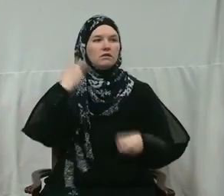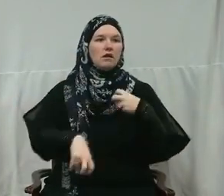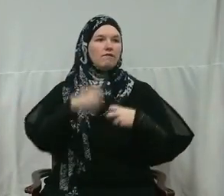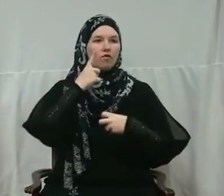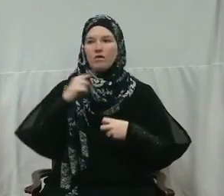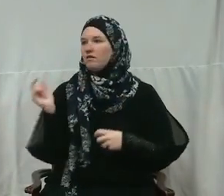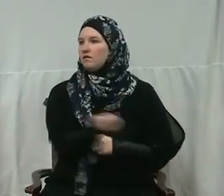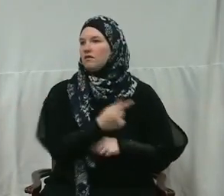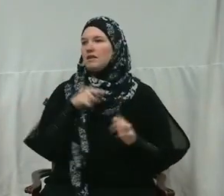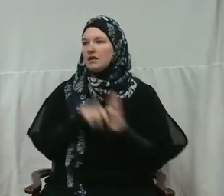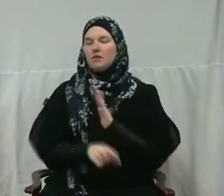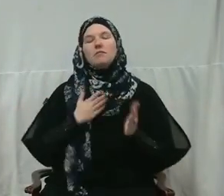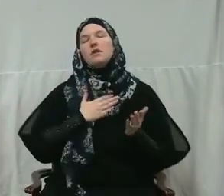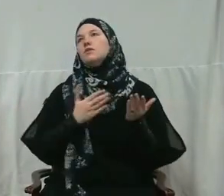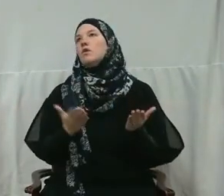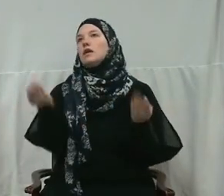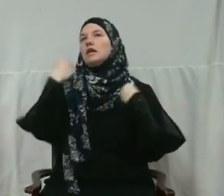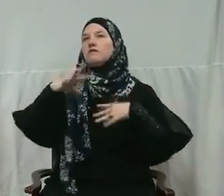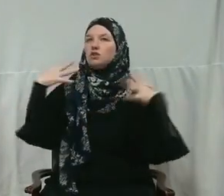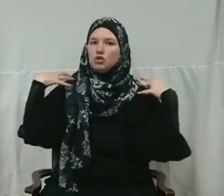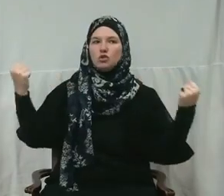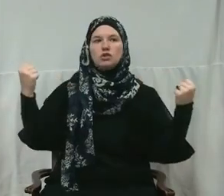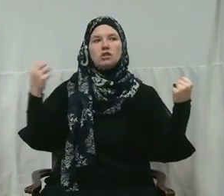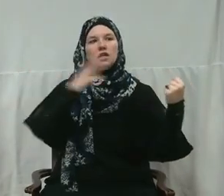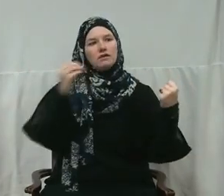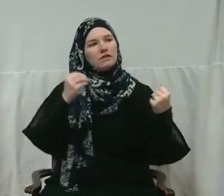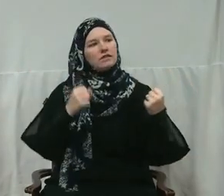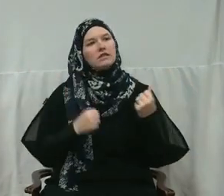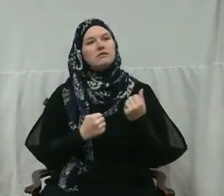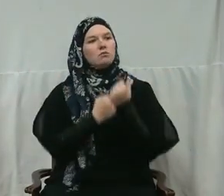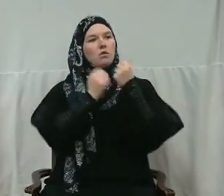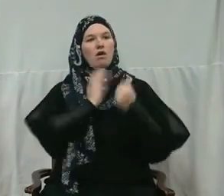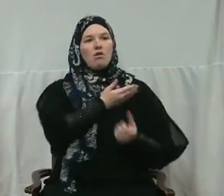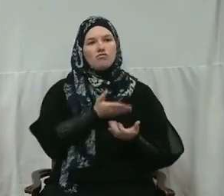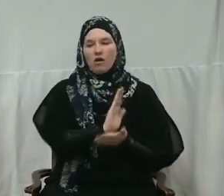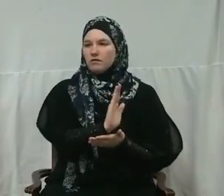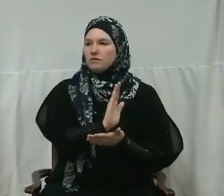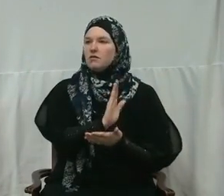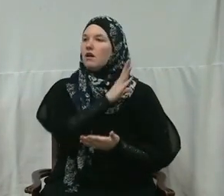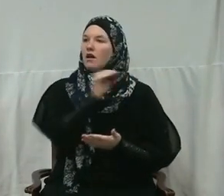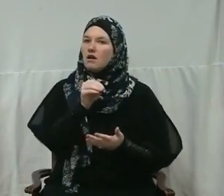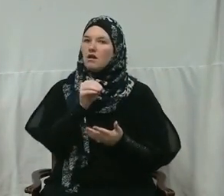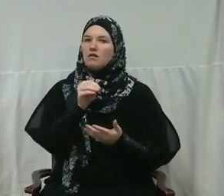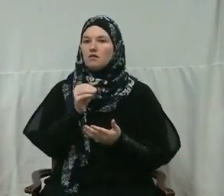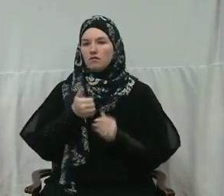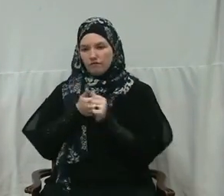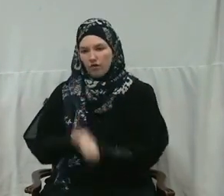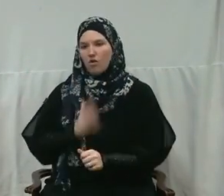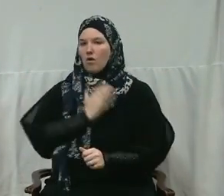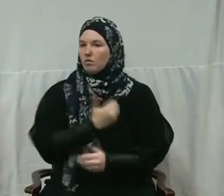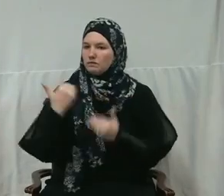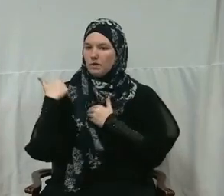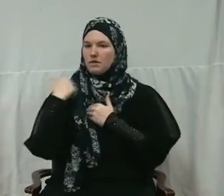Allah subhanahu wa ta'ala give us the courage and the bravery to stand up for our rights and to comply with our duties and